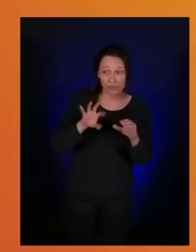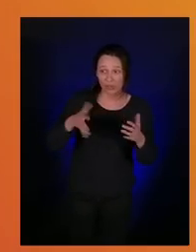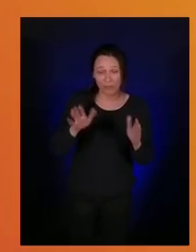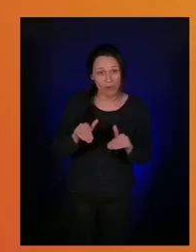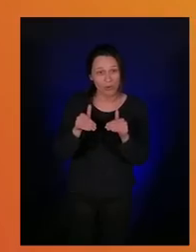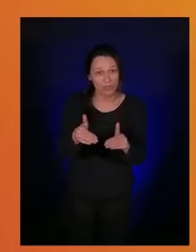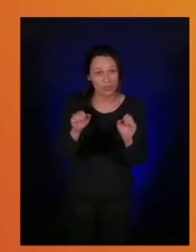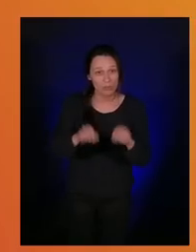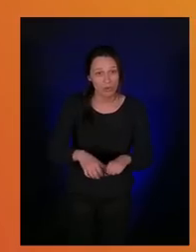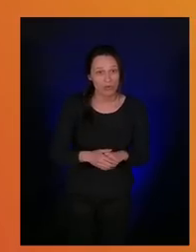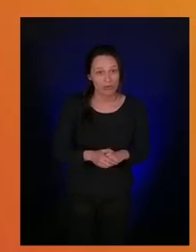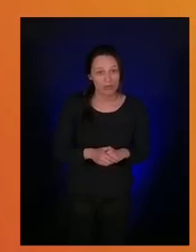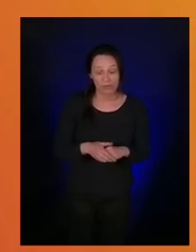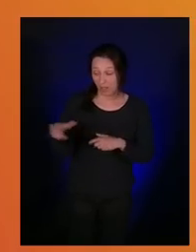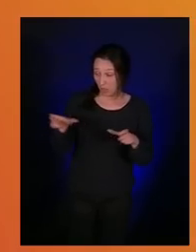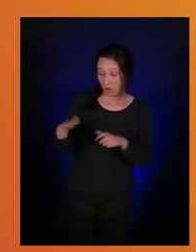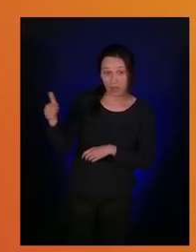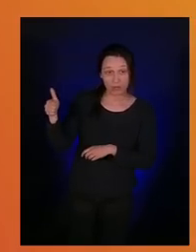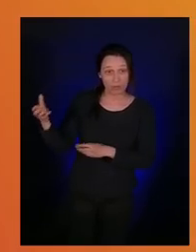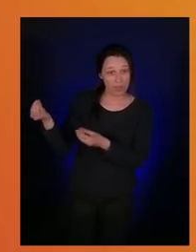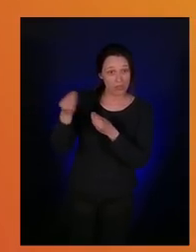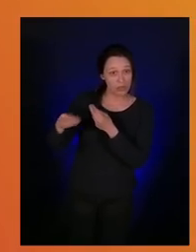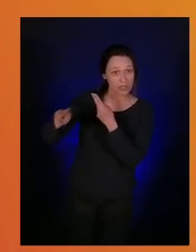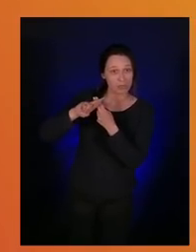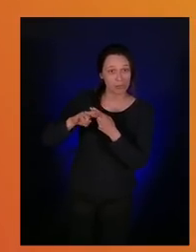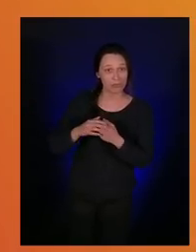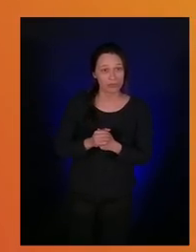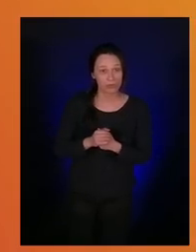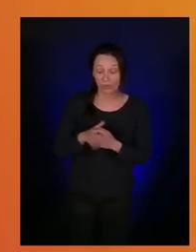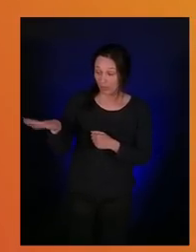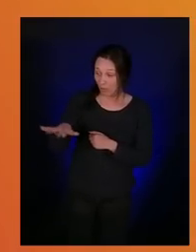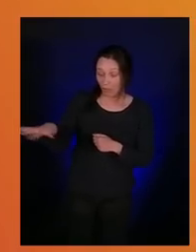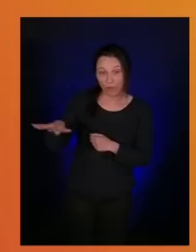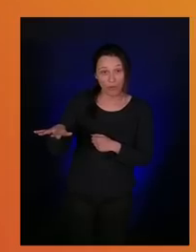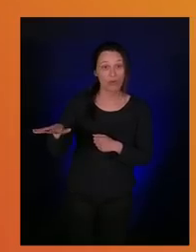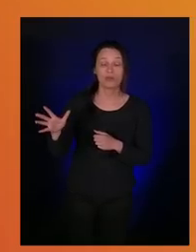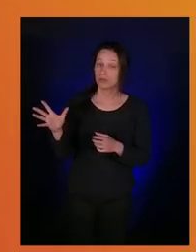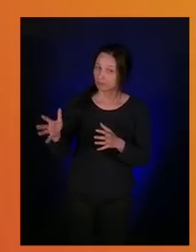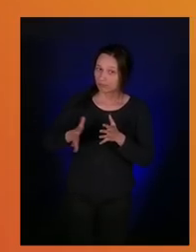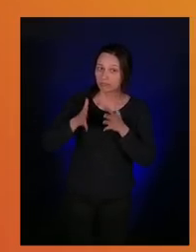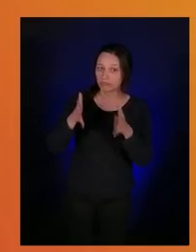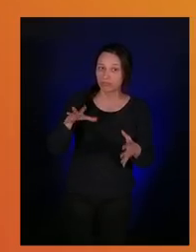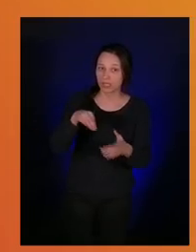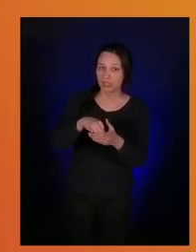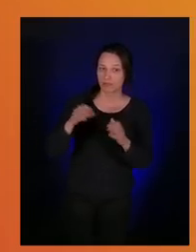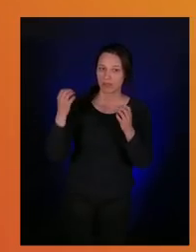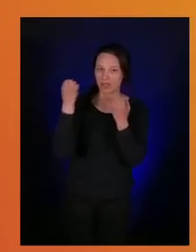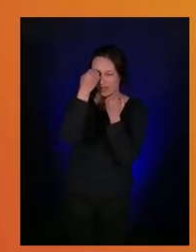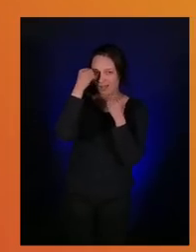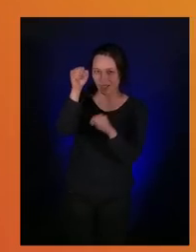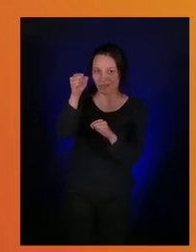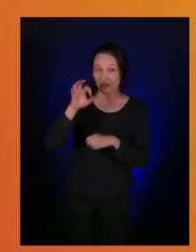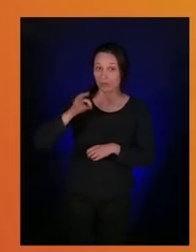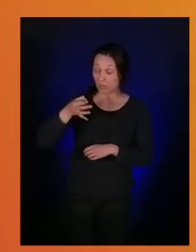La réponse est donnée par nos collègues. Ils et elles utilisent la grève, même avec les difficultés des